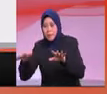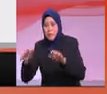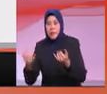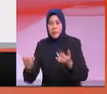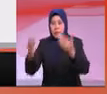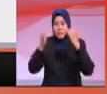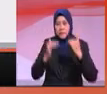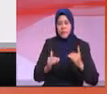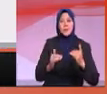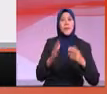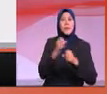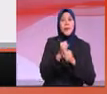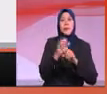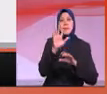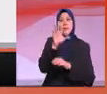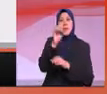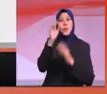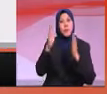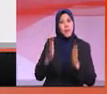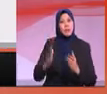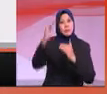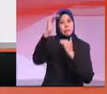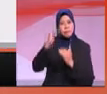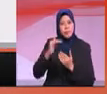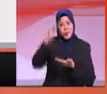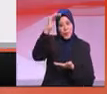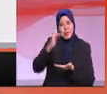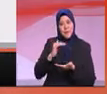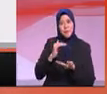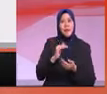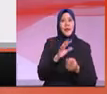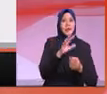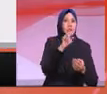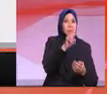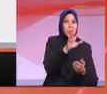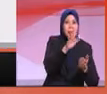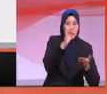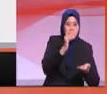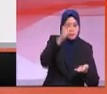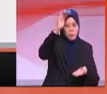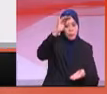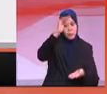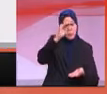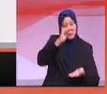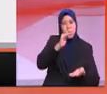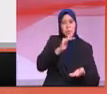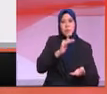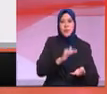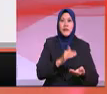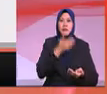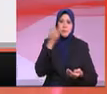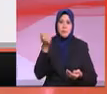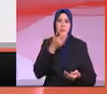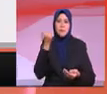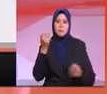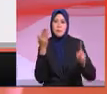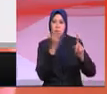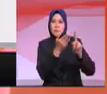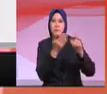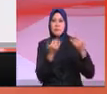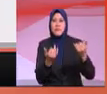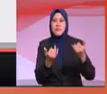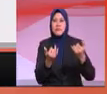kedua akan menjangkiti 50 orang. Kalau 50 orang, dia akan jangkiti 25 orang yang semakin berkurangan. Jadi inilah yang kita